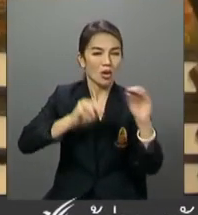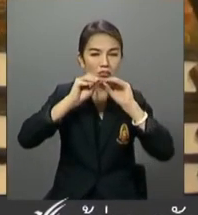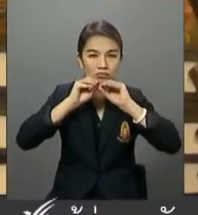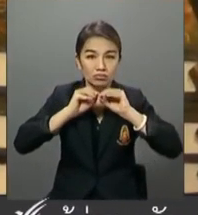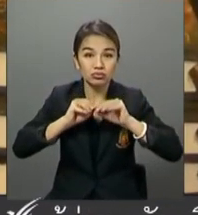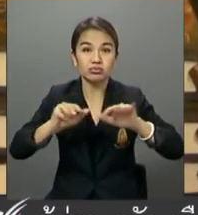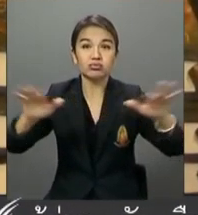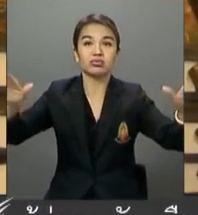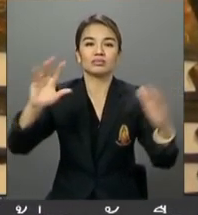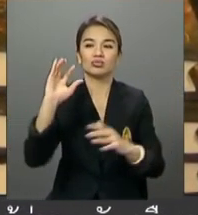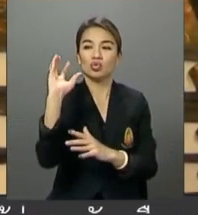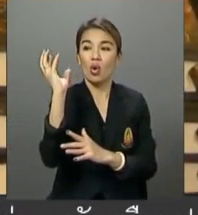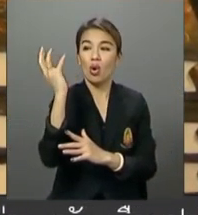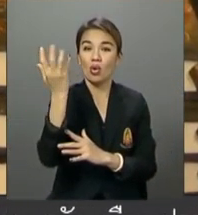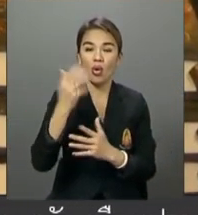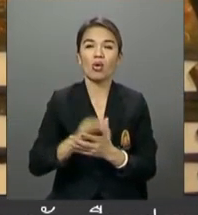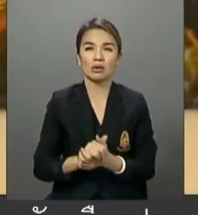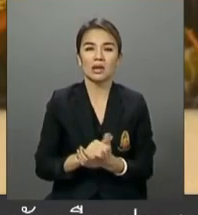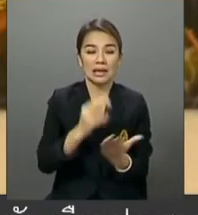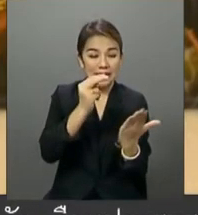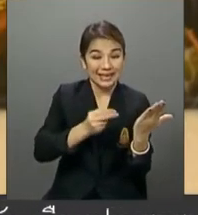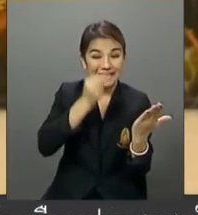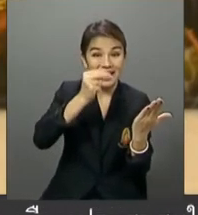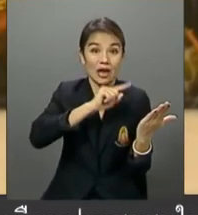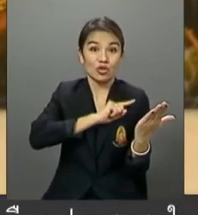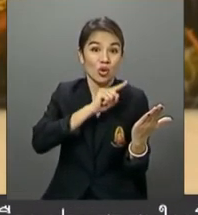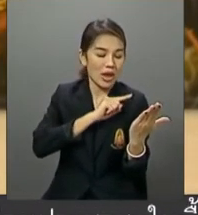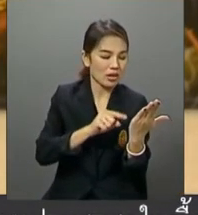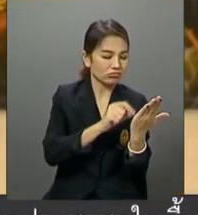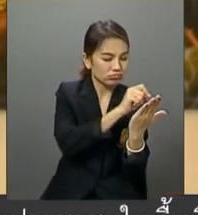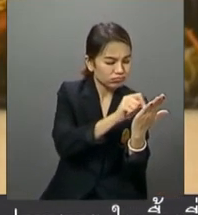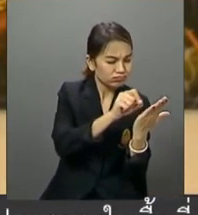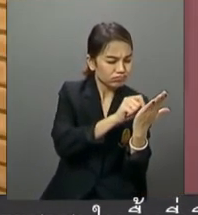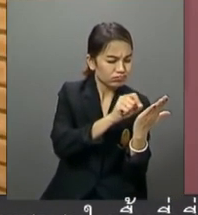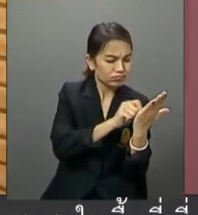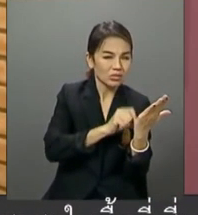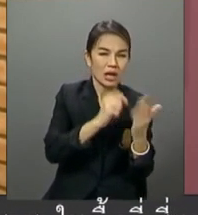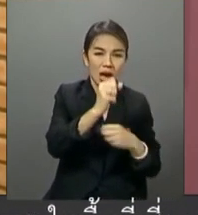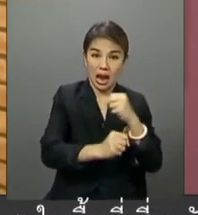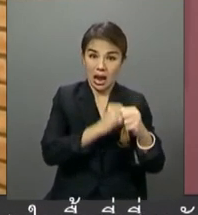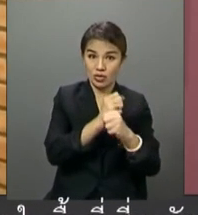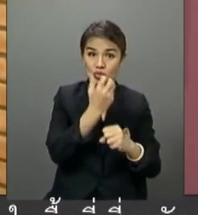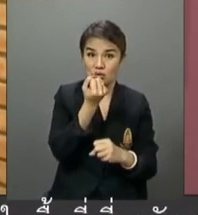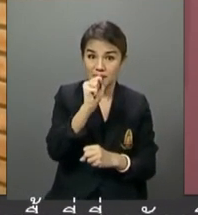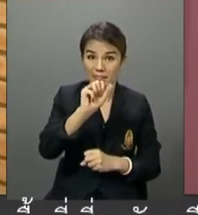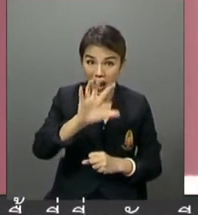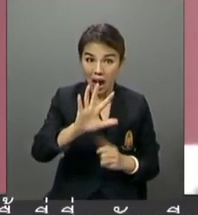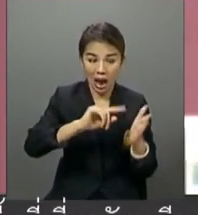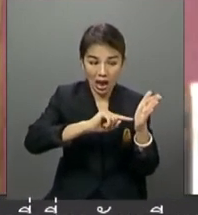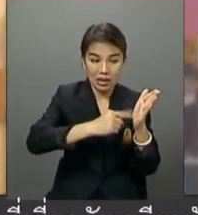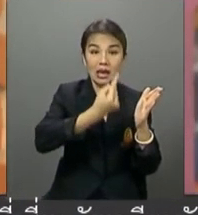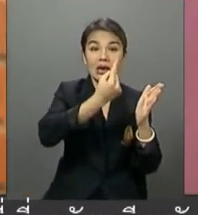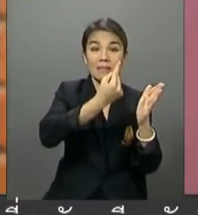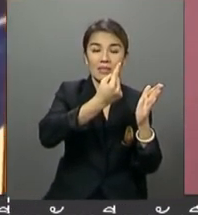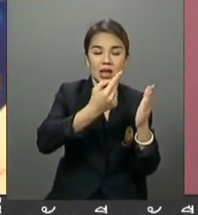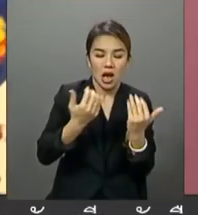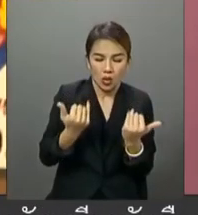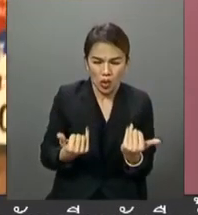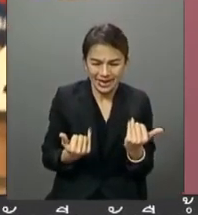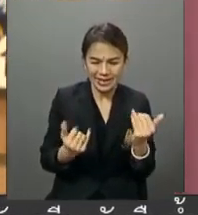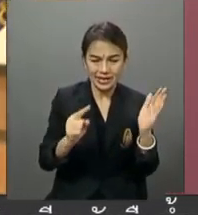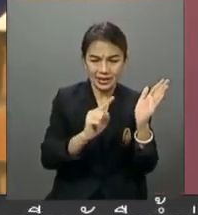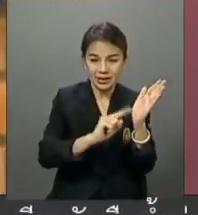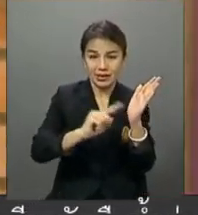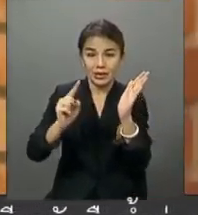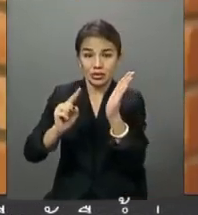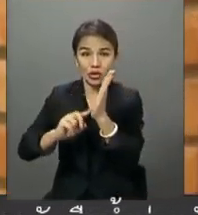างจึงเขียนนิยายของตัวเองเป็นภาษาอังกฤษตั้งแต่อายุเพียง15ปีจนวันนี้นวนิยายชุดจักรภพมหัศจรรย์